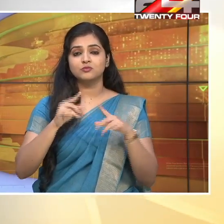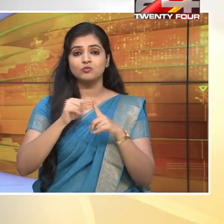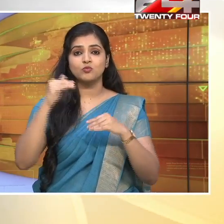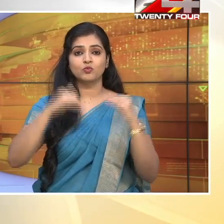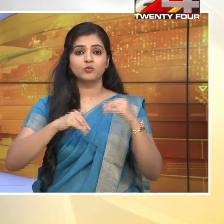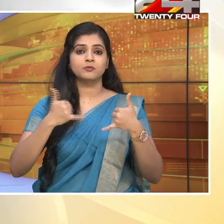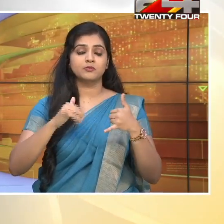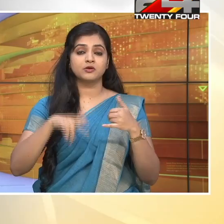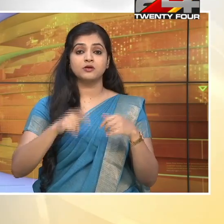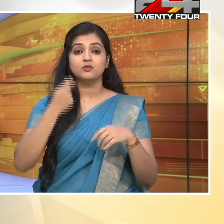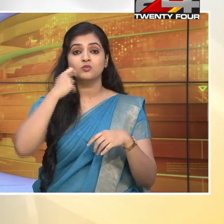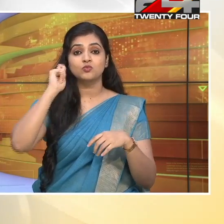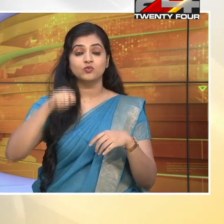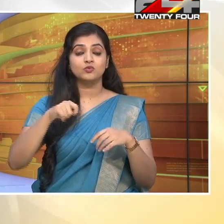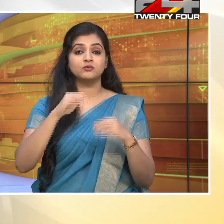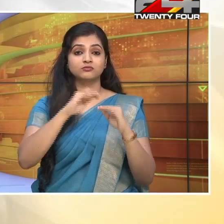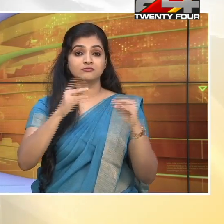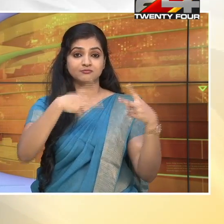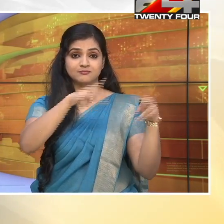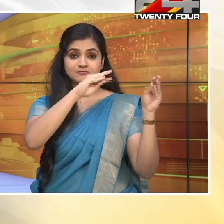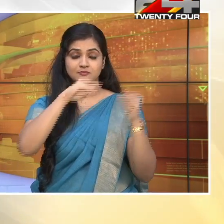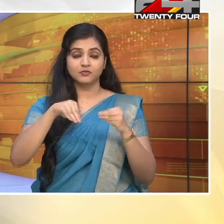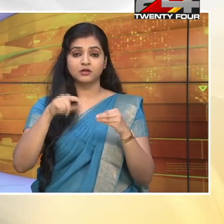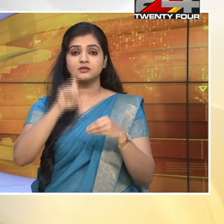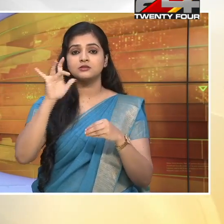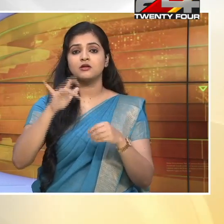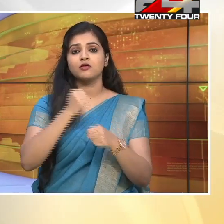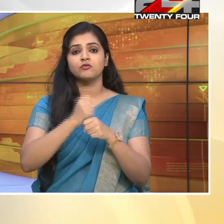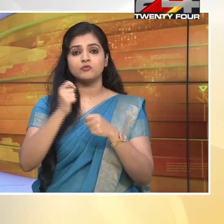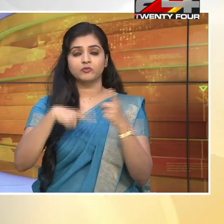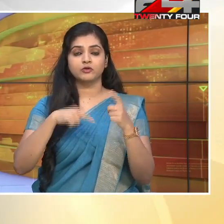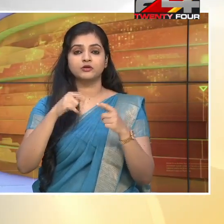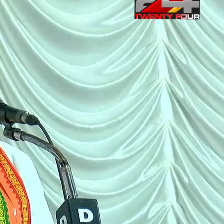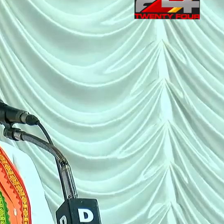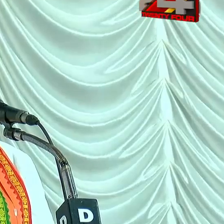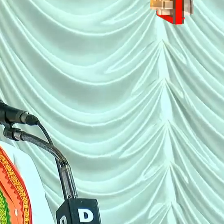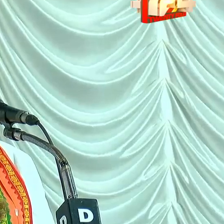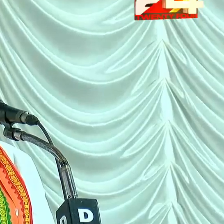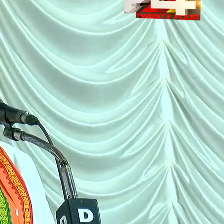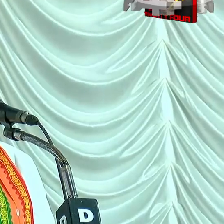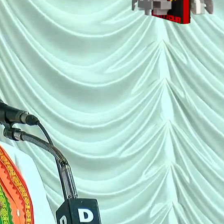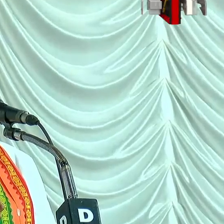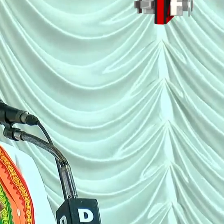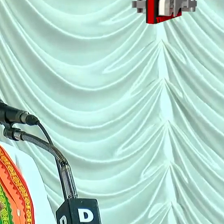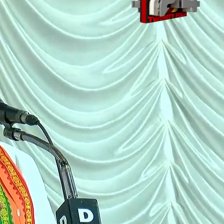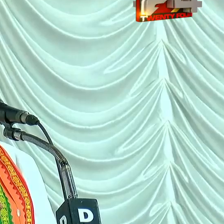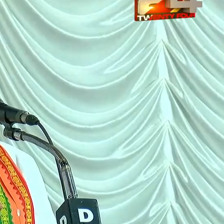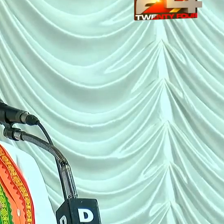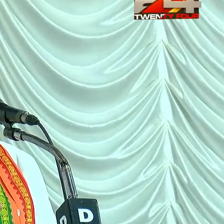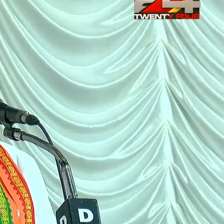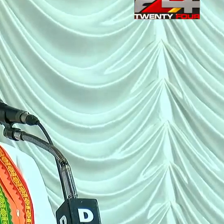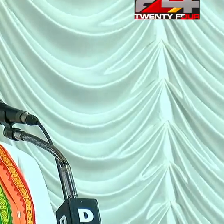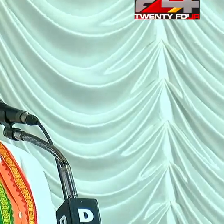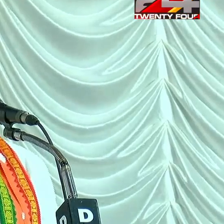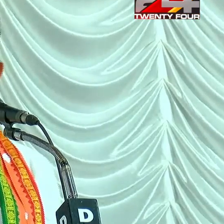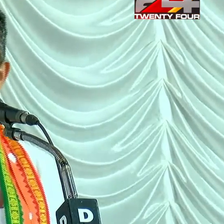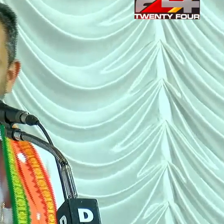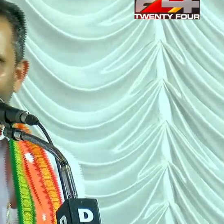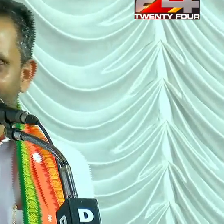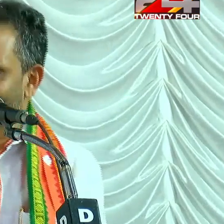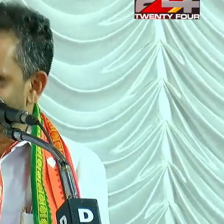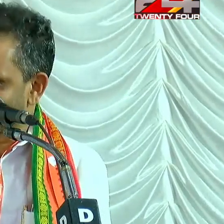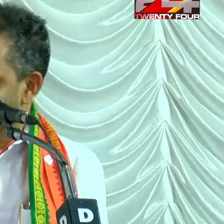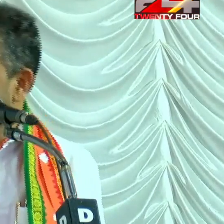നിന്ന് വിദ്യാർത്ഥികളെ എത്തിച്ചത് കേന്ദ്ര സർക്കാരാണെന്ന് KS സുരേന്ദ്രൻ പറഞ്ഞു. എനിക്കറിഞ്ഞുകൂടെ ഇതെല്ലാം നടക്കുമ്പോഴും ചില